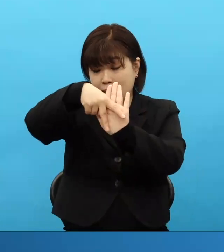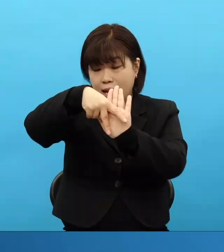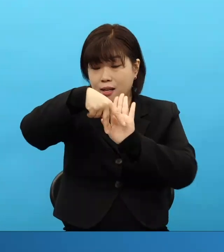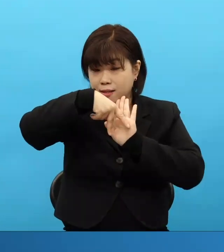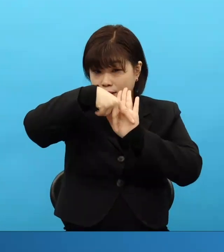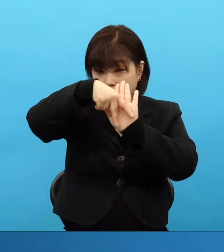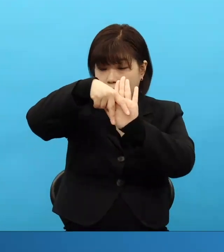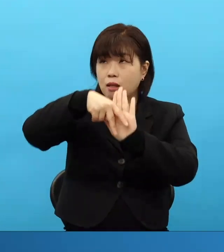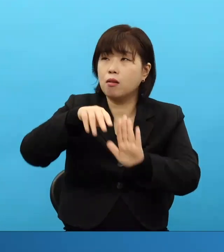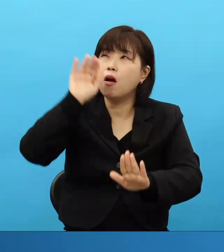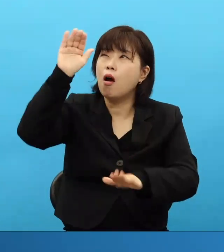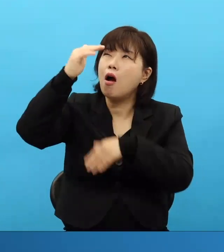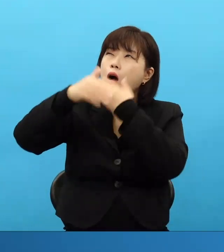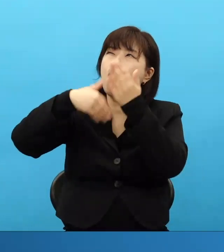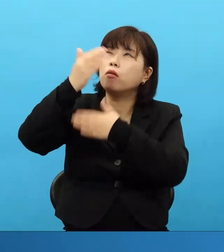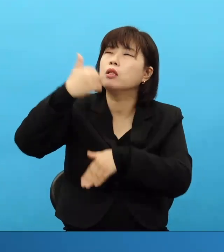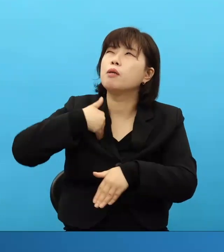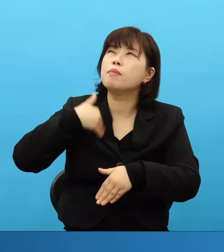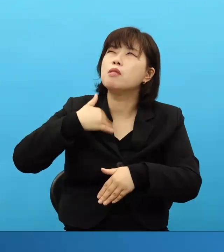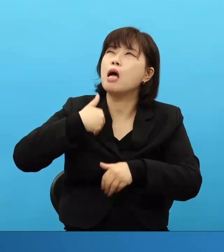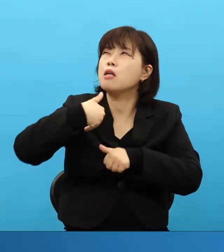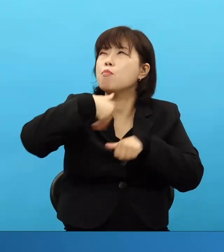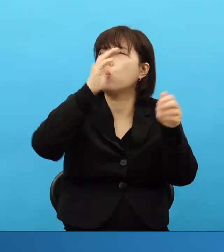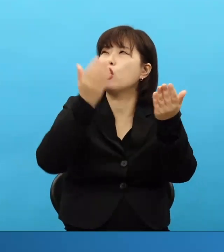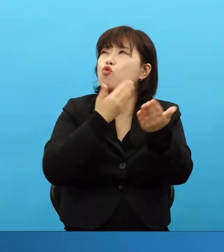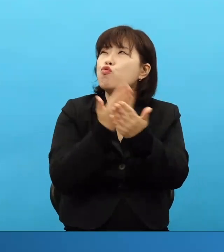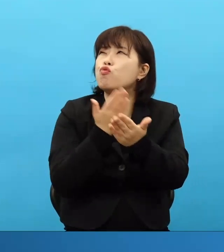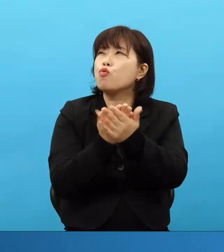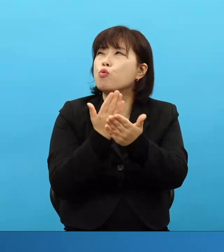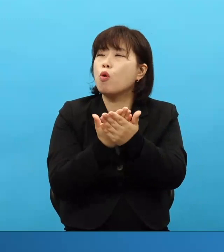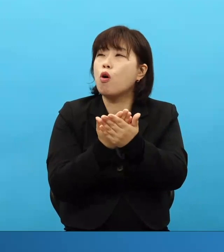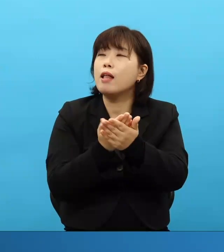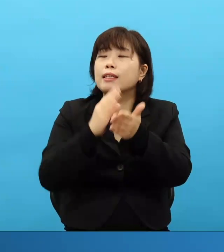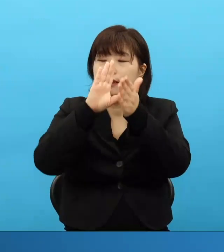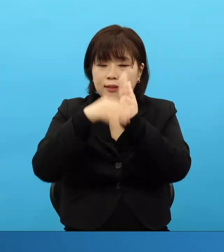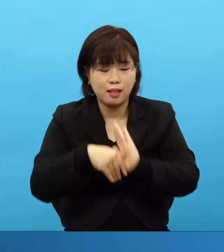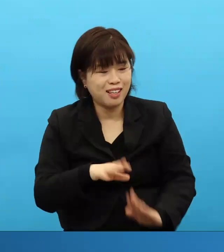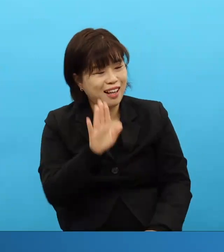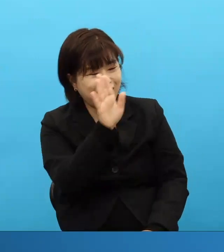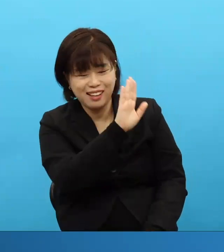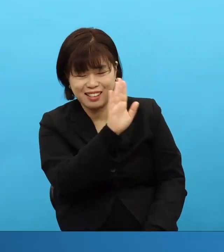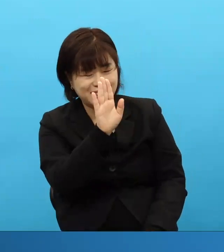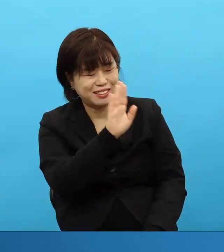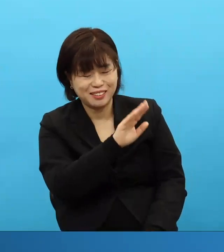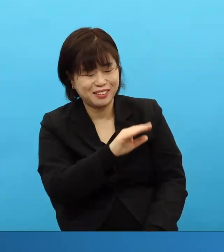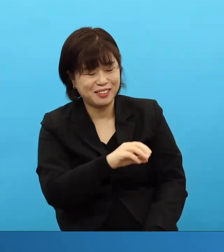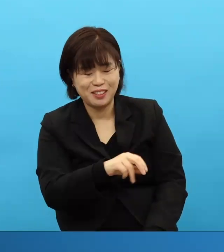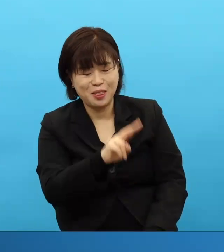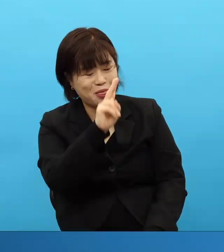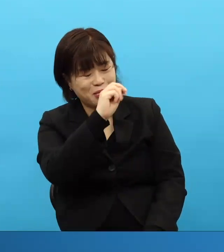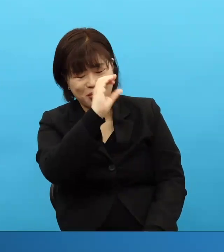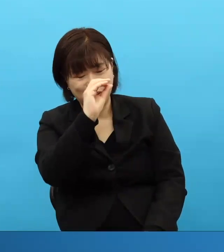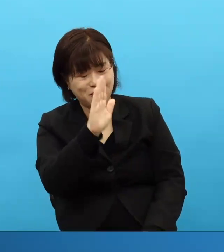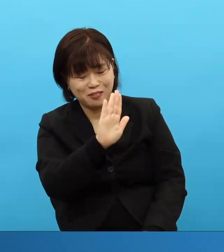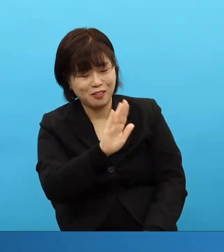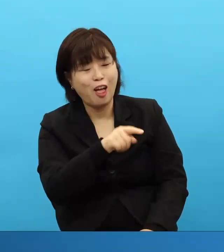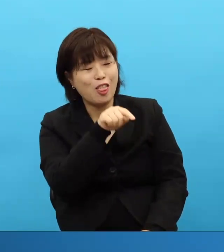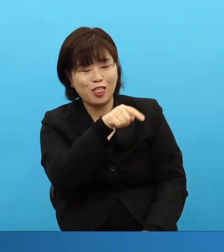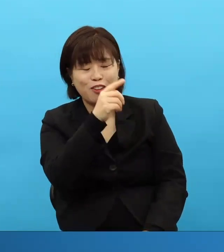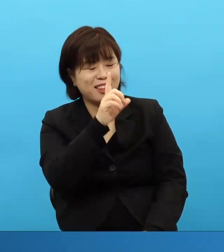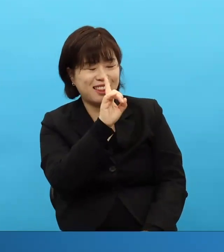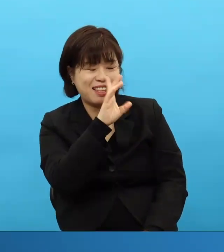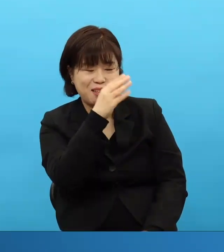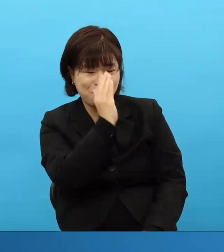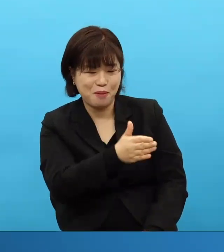구별된 씨가 따로 있어. There is a holy seed that's set apart. 거룩한 씨가 따로 있어. That there is a separate holy 이 seed. 거룩하다 말은 깨끗하다는 의미